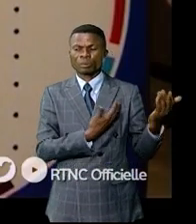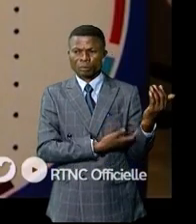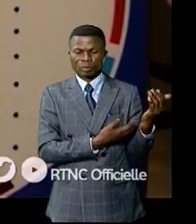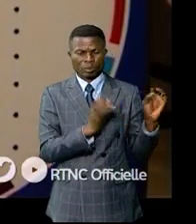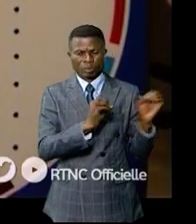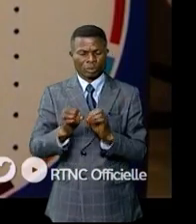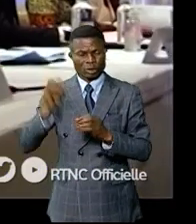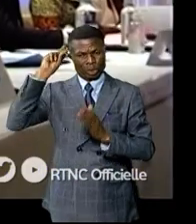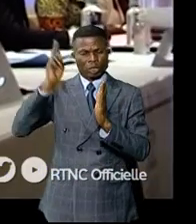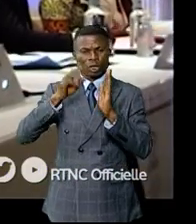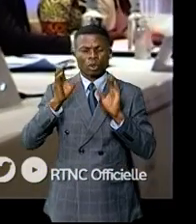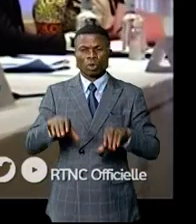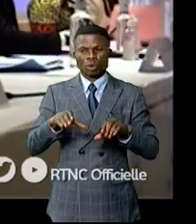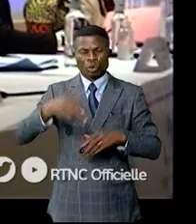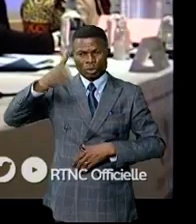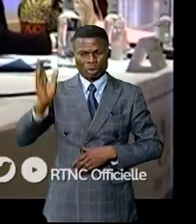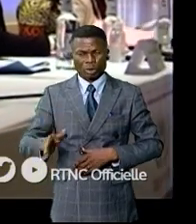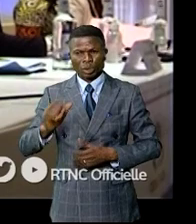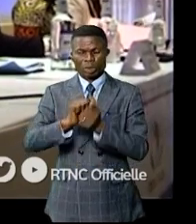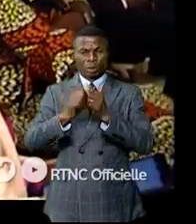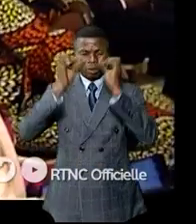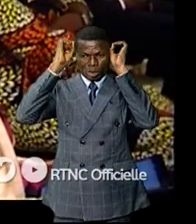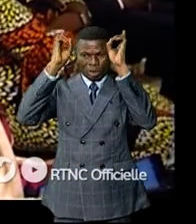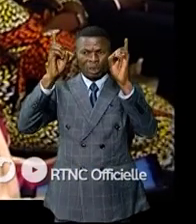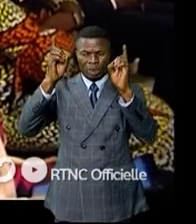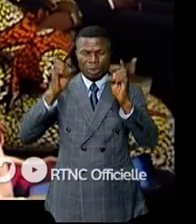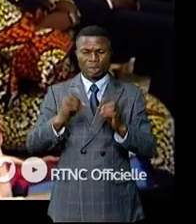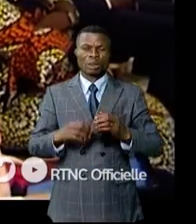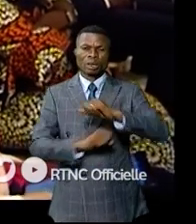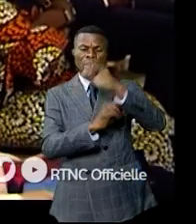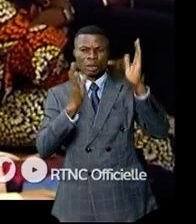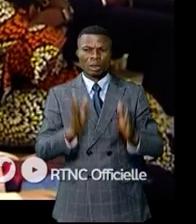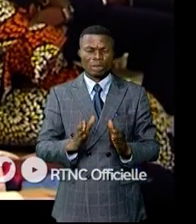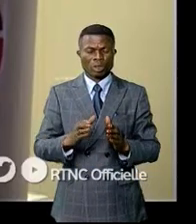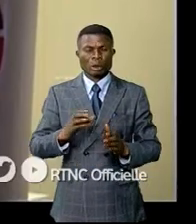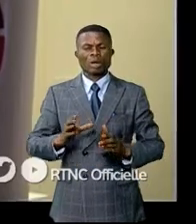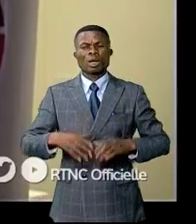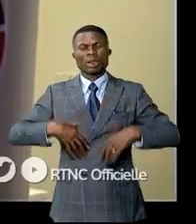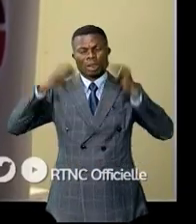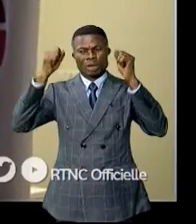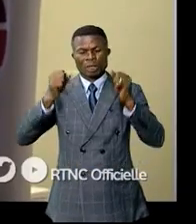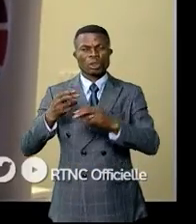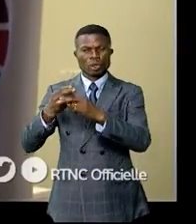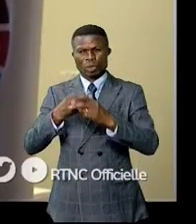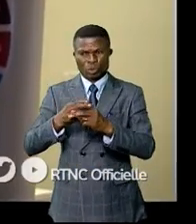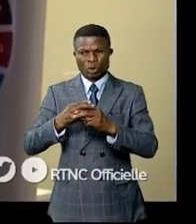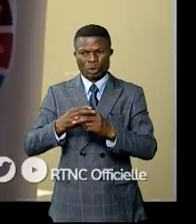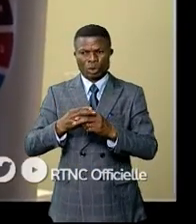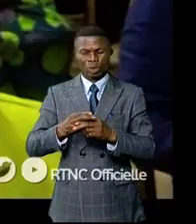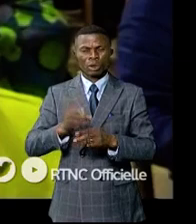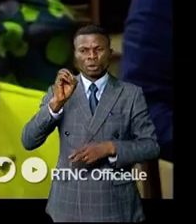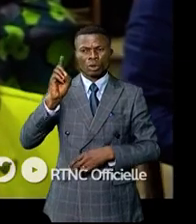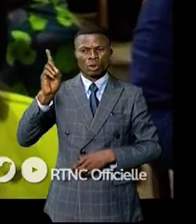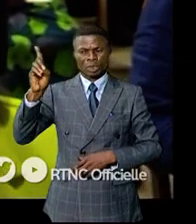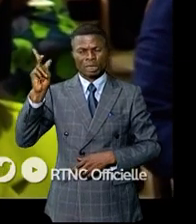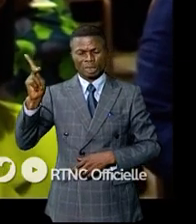les gouvernements congolais, les experts du secteur de l'éducation et les partenaires pour valider les rapports de suivi de la mise en œuvre de l'ODD-4